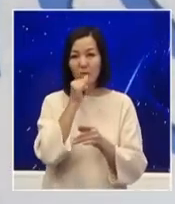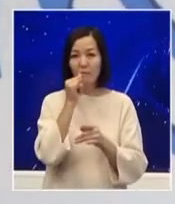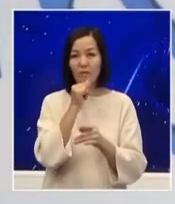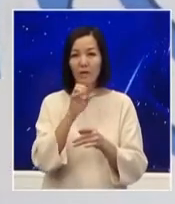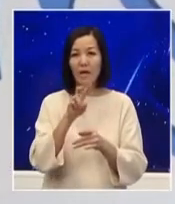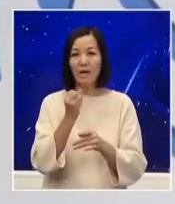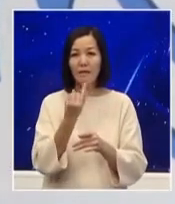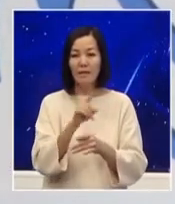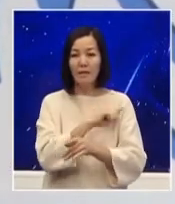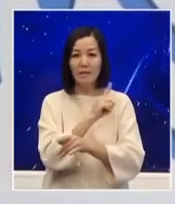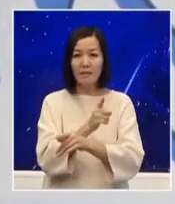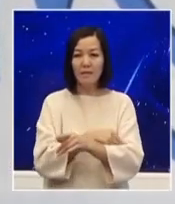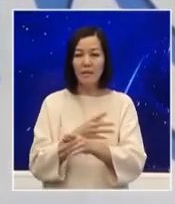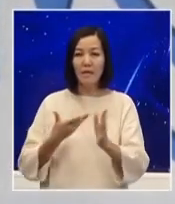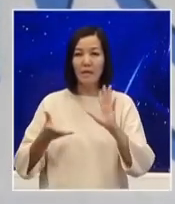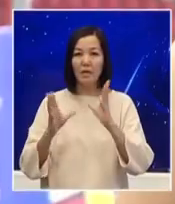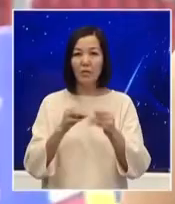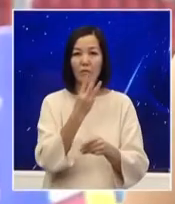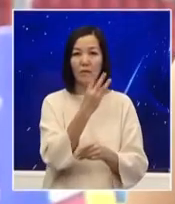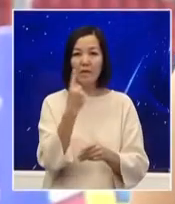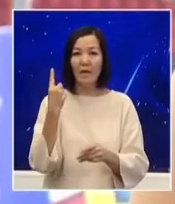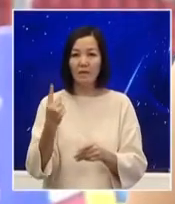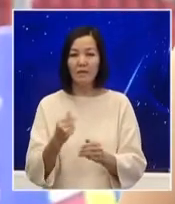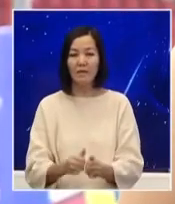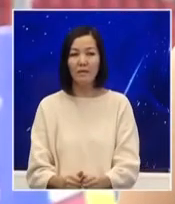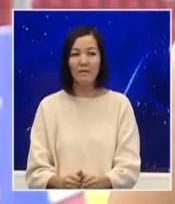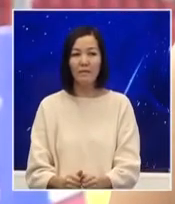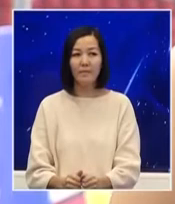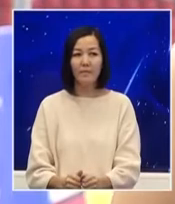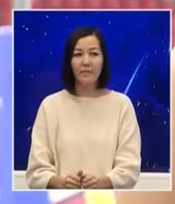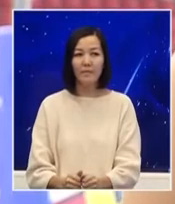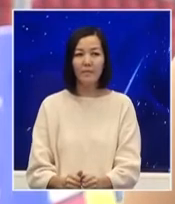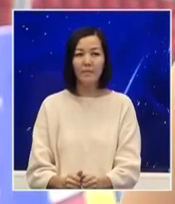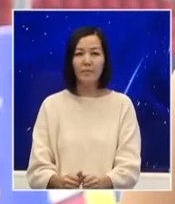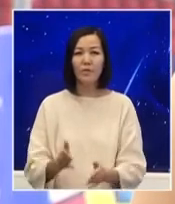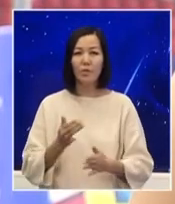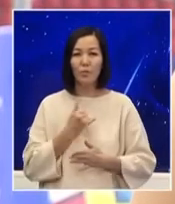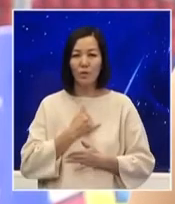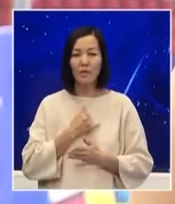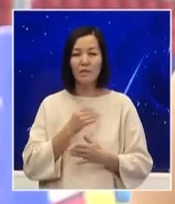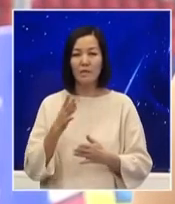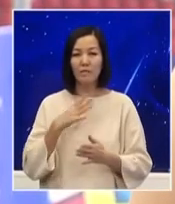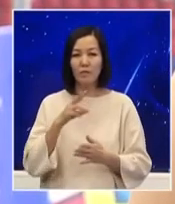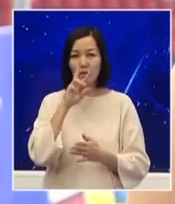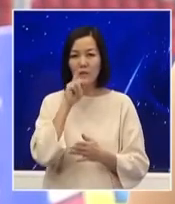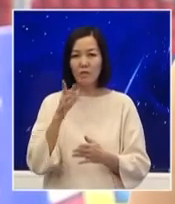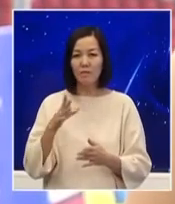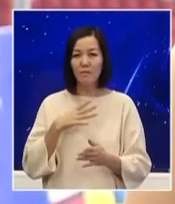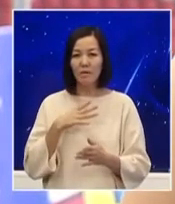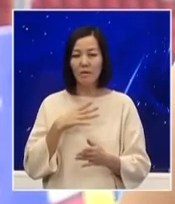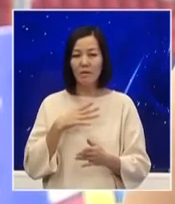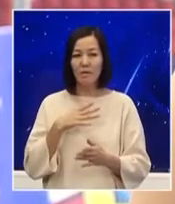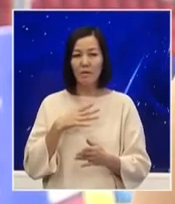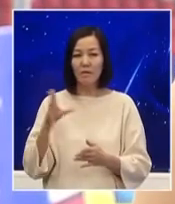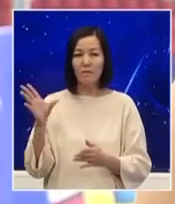оказался сильнее. Итоговый счет игры 3-1. Сегодня немножко своих глупых таких ошибок наделали. Если бы без них, я думаю,